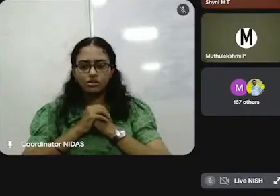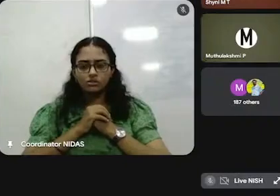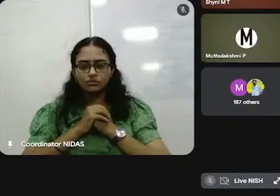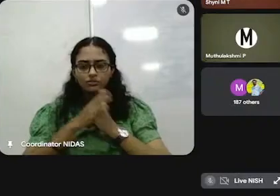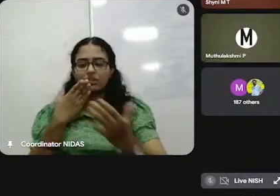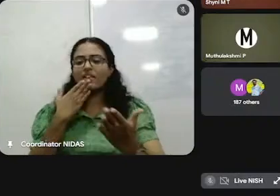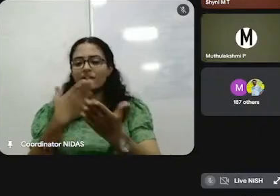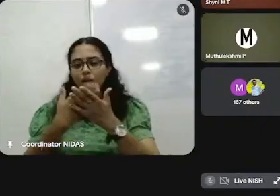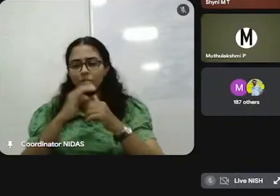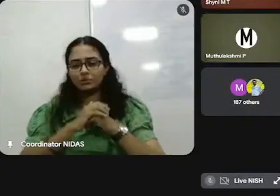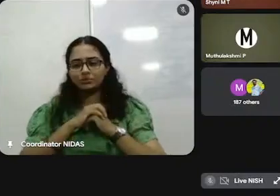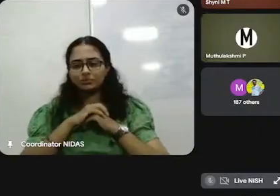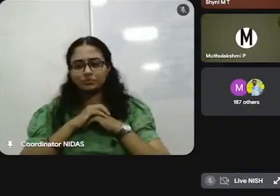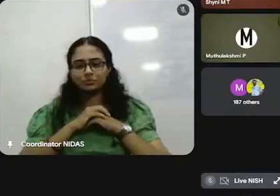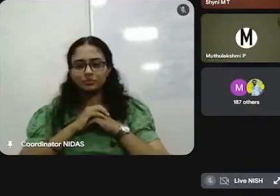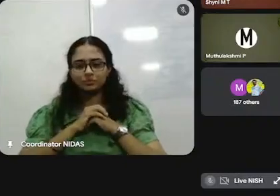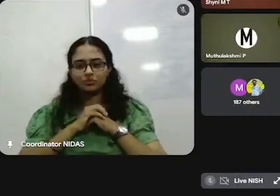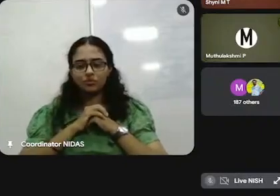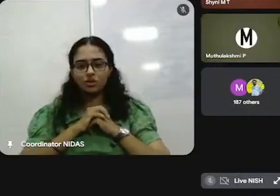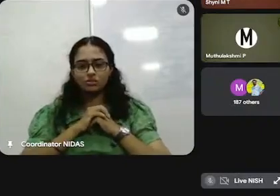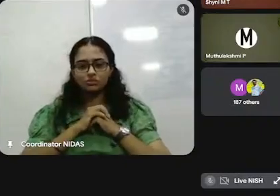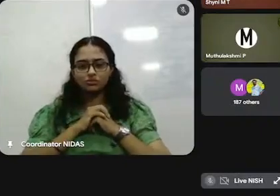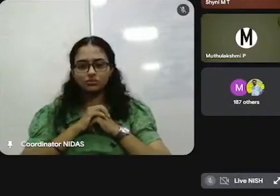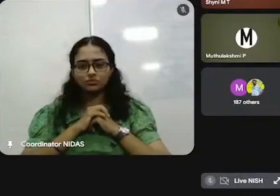Okay, thank you ma'am. Yes.